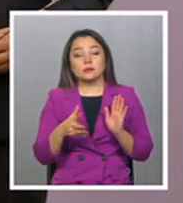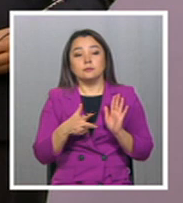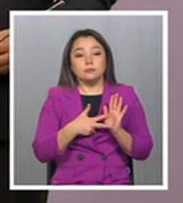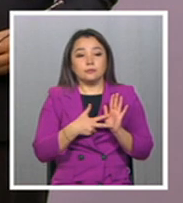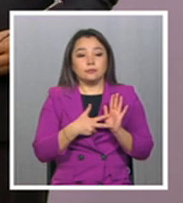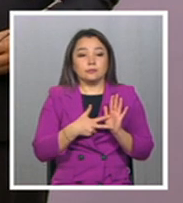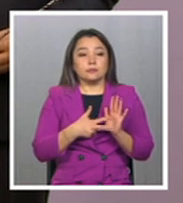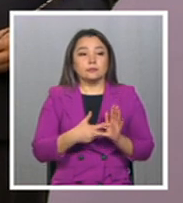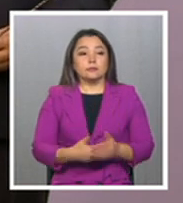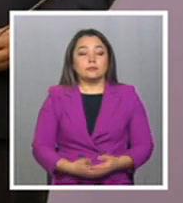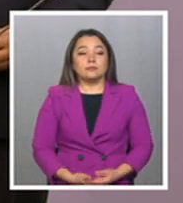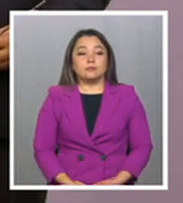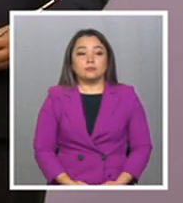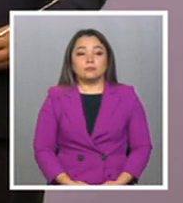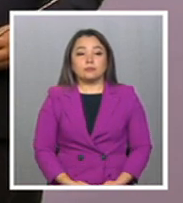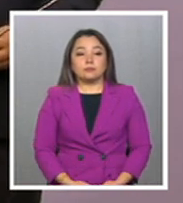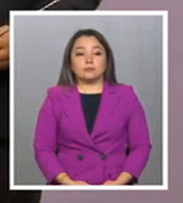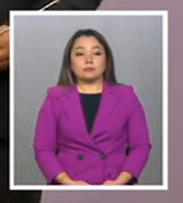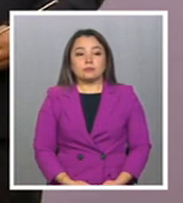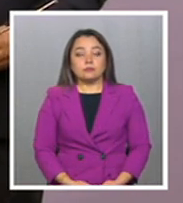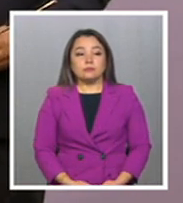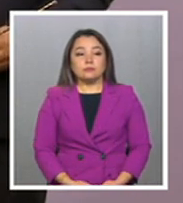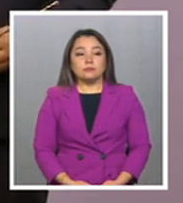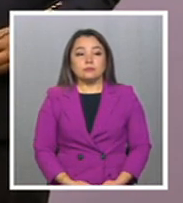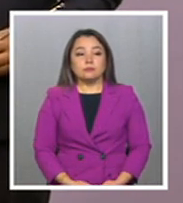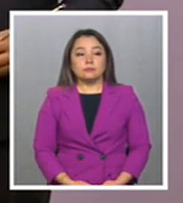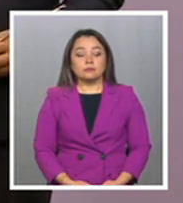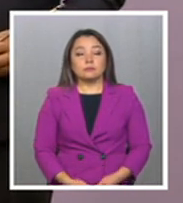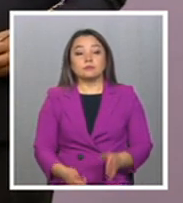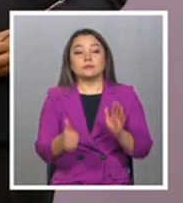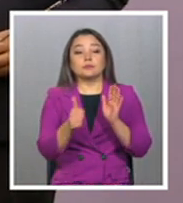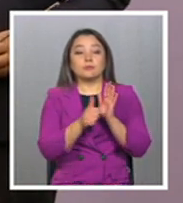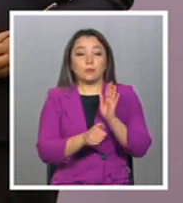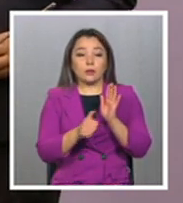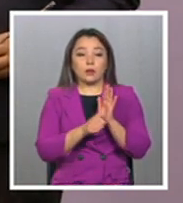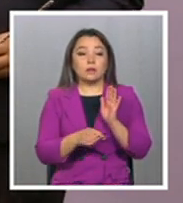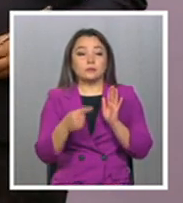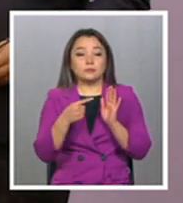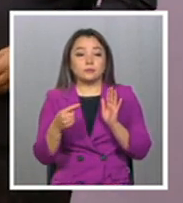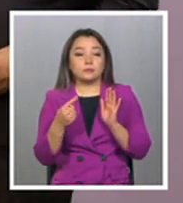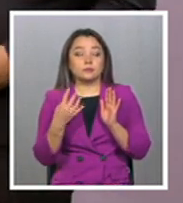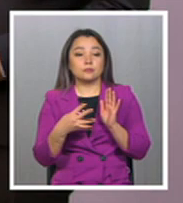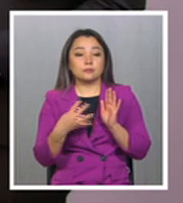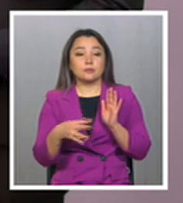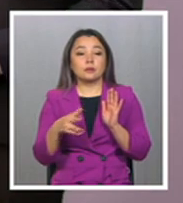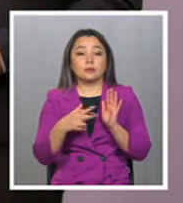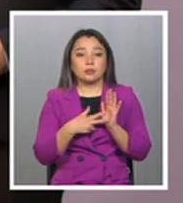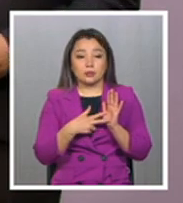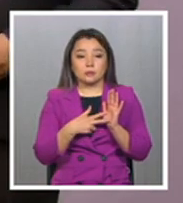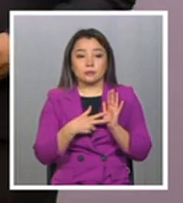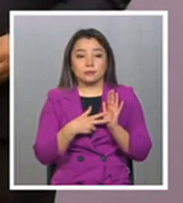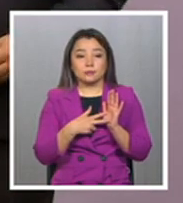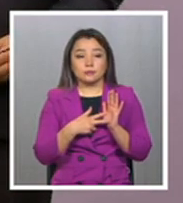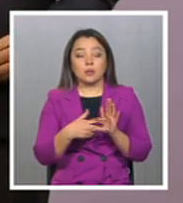2-нің көбейтіндісі 48-ге тең. 600 бен 48-дің айырмасы